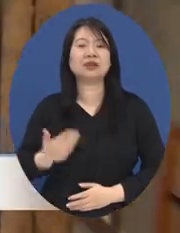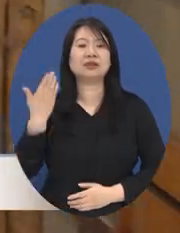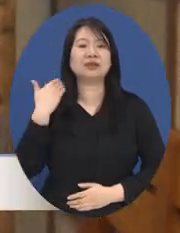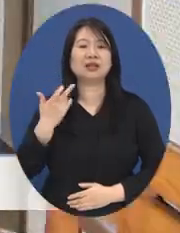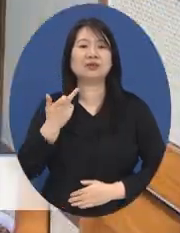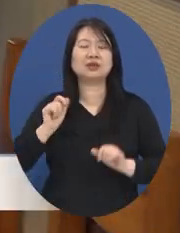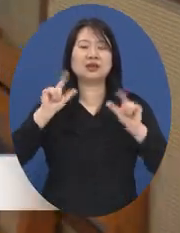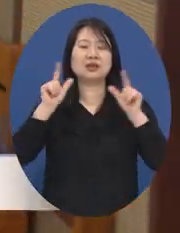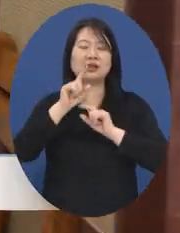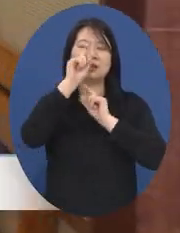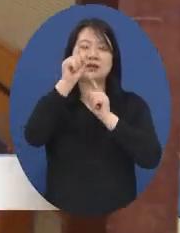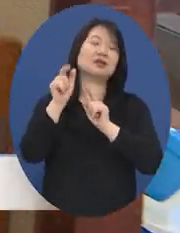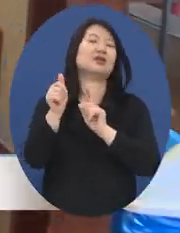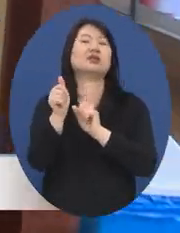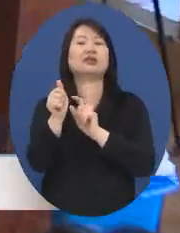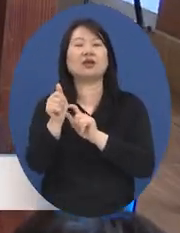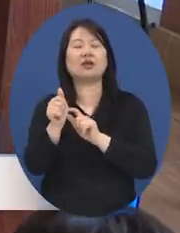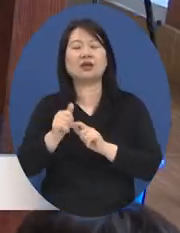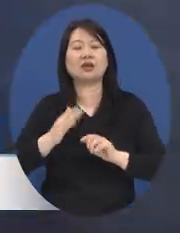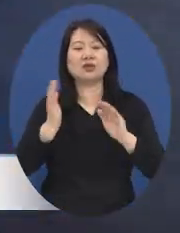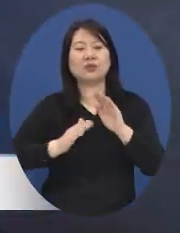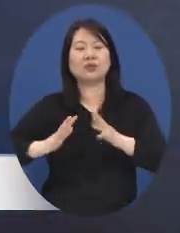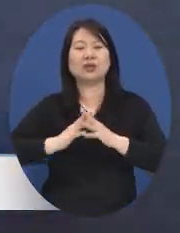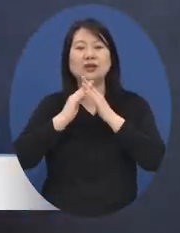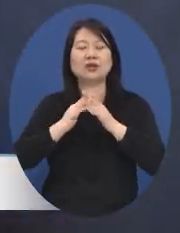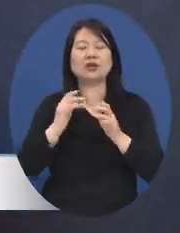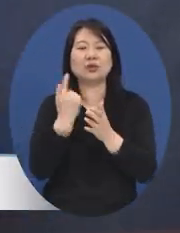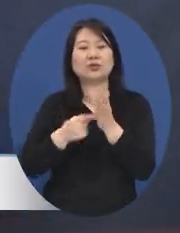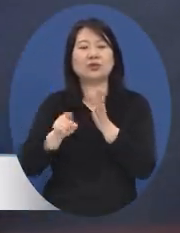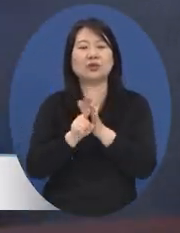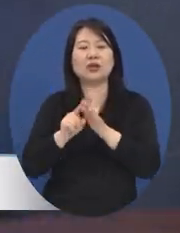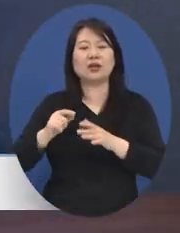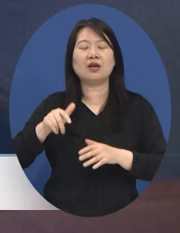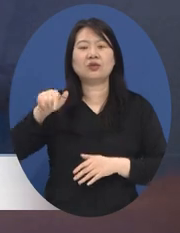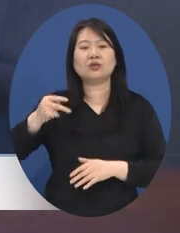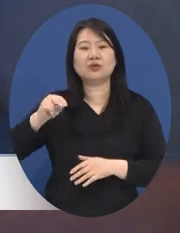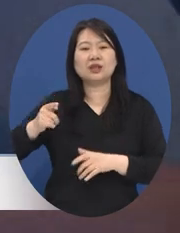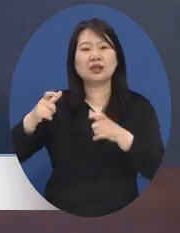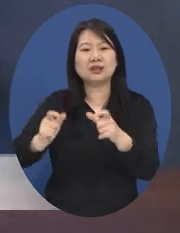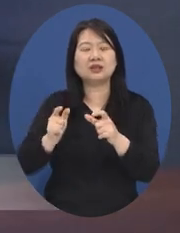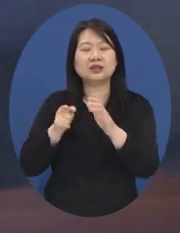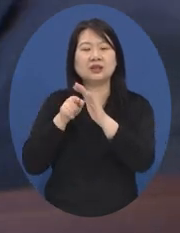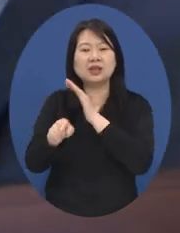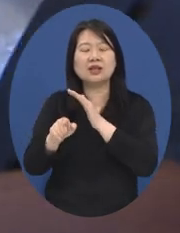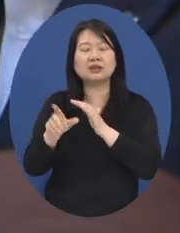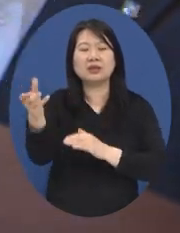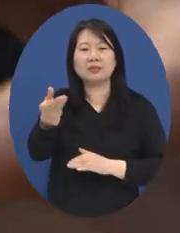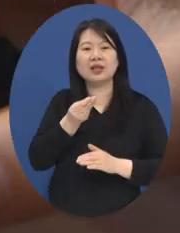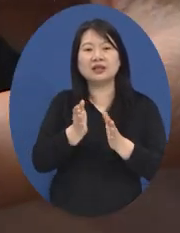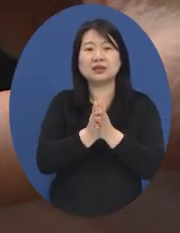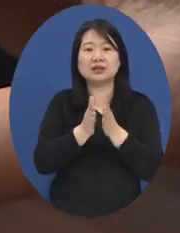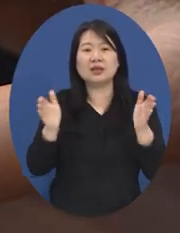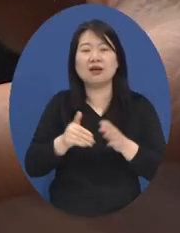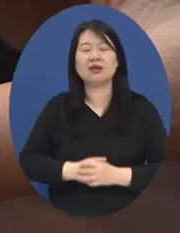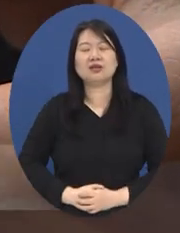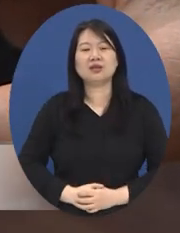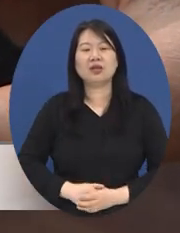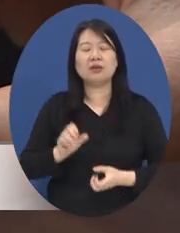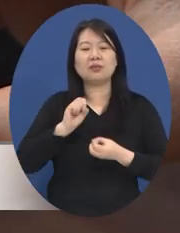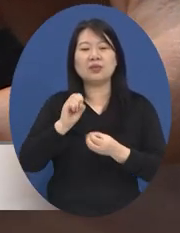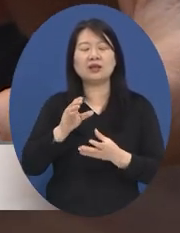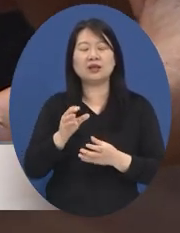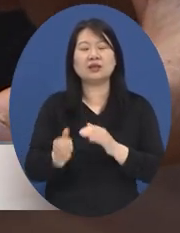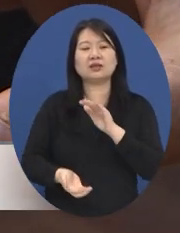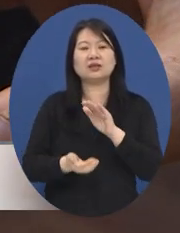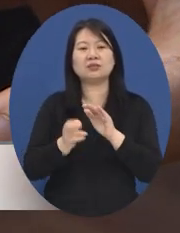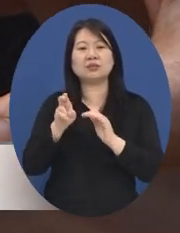지난 17일 이재명 경기도지사가 공공개발앱 개발을 위해 군산시를 찾아 벤치마킹에 나섰습니다. 배달의